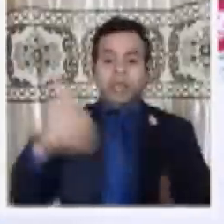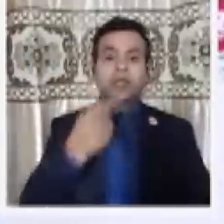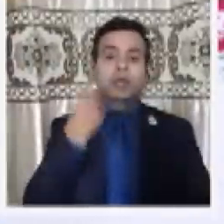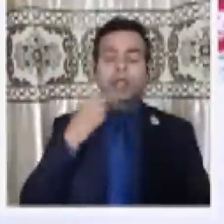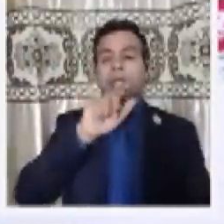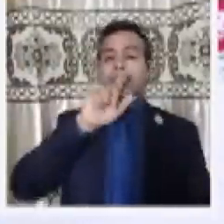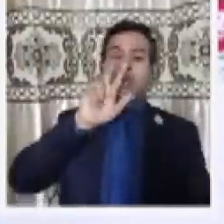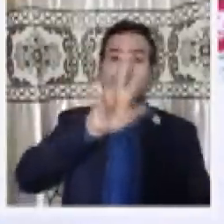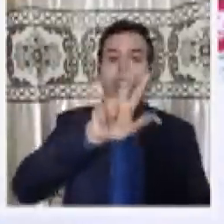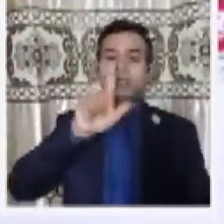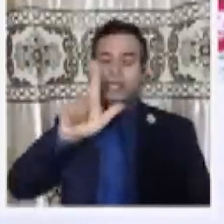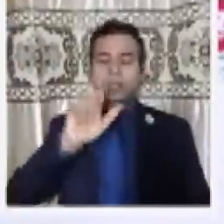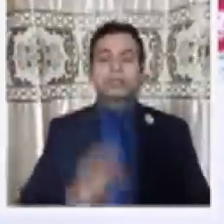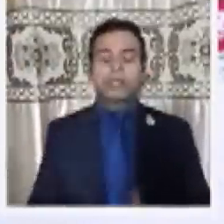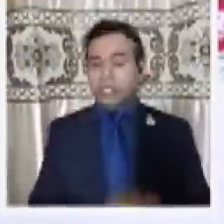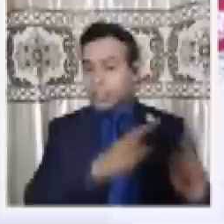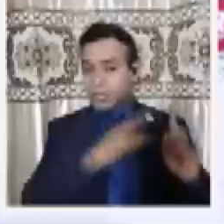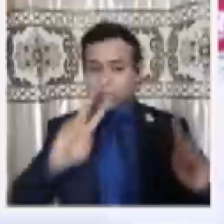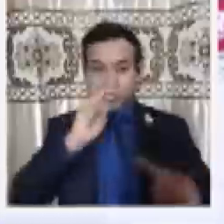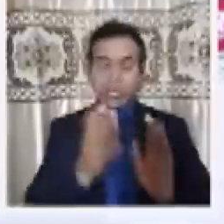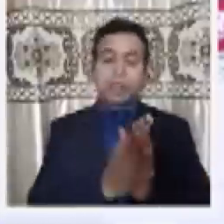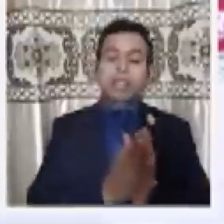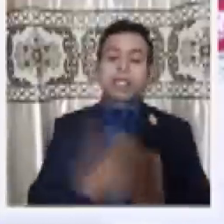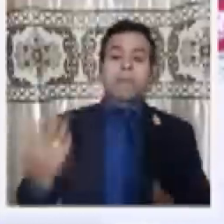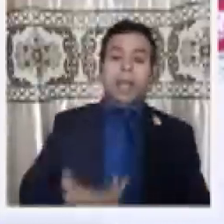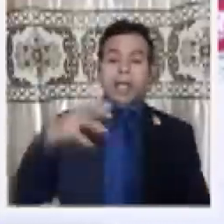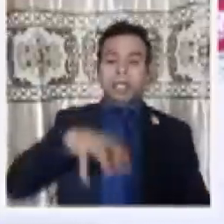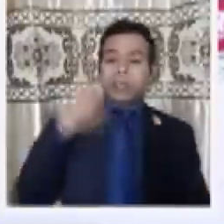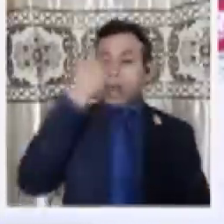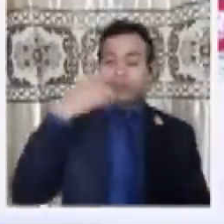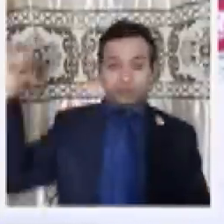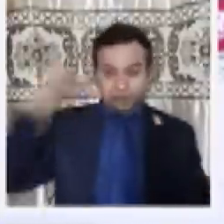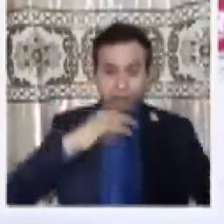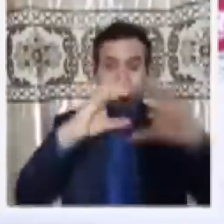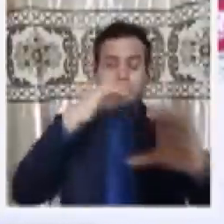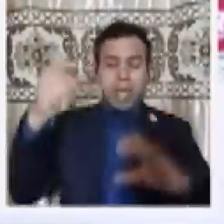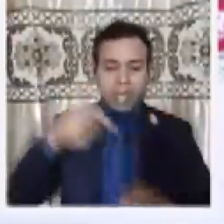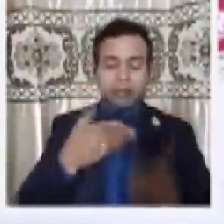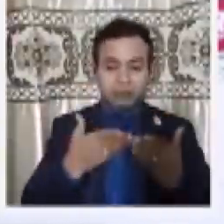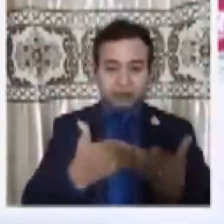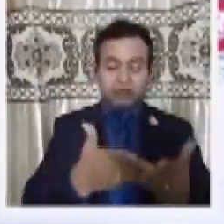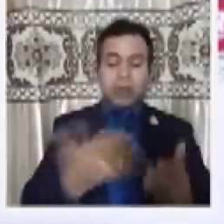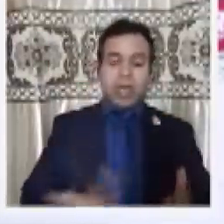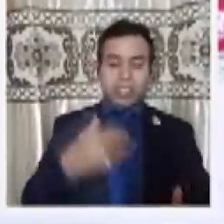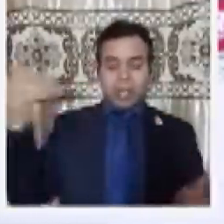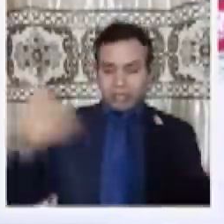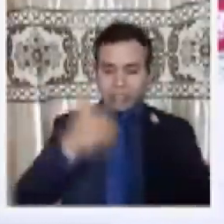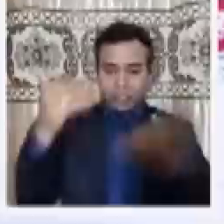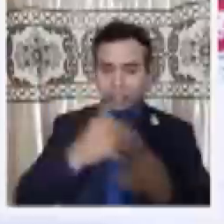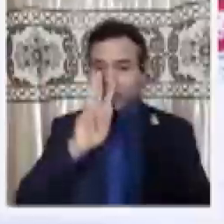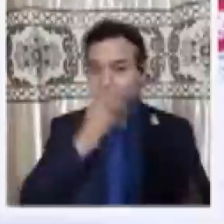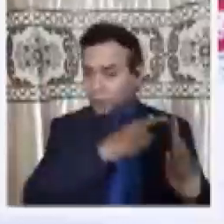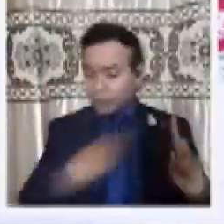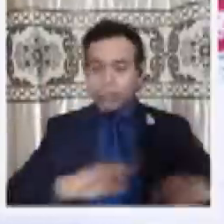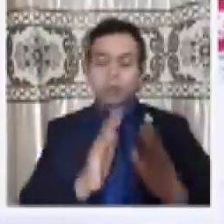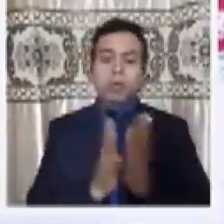স্থল বন্দরে 313 জন এবং 2টি সমুদ্র বন্দরে 87 জন। এ পর্যন্ত 3টি আন্তর্জাতিক